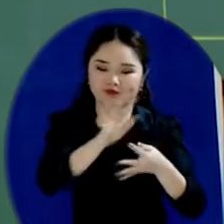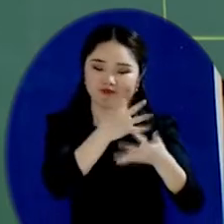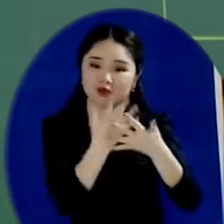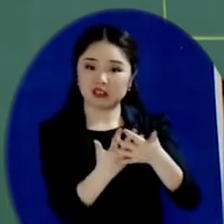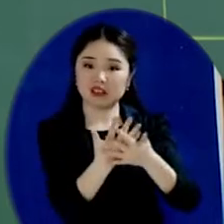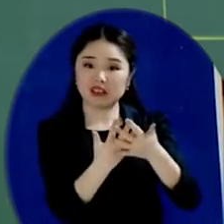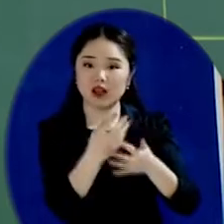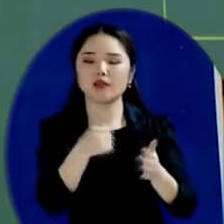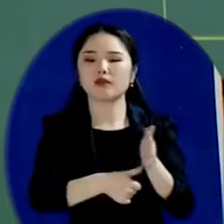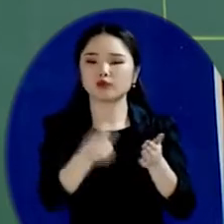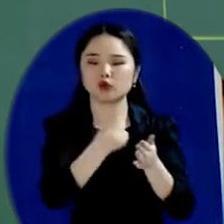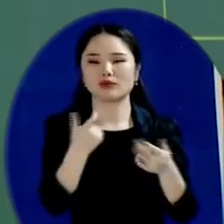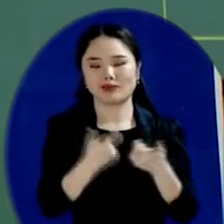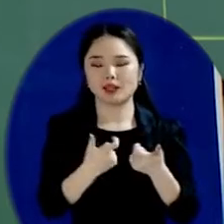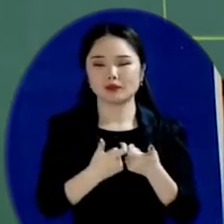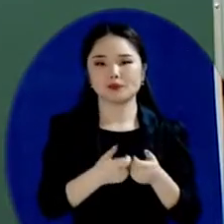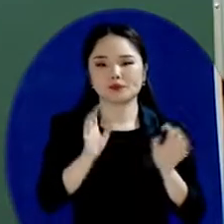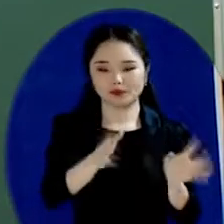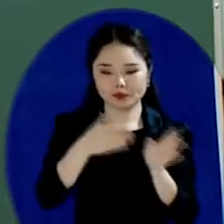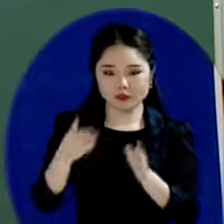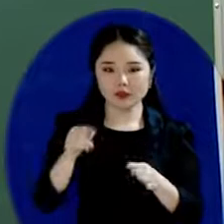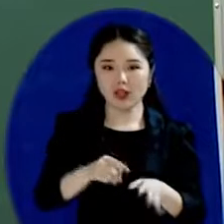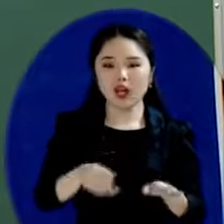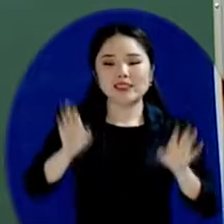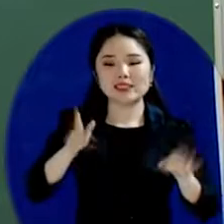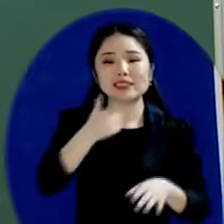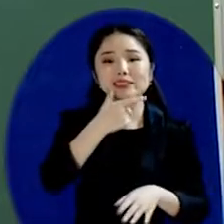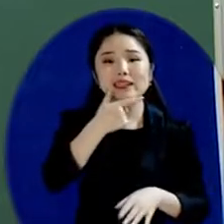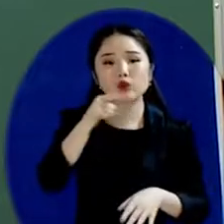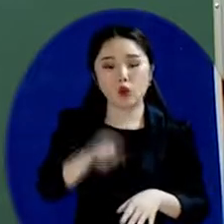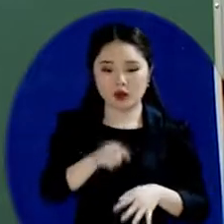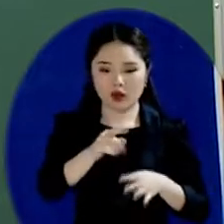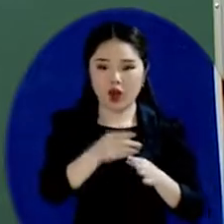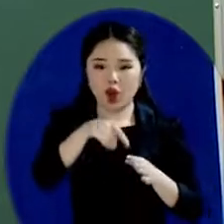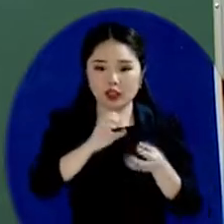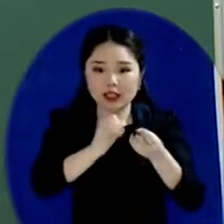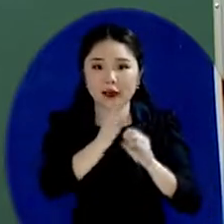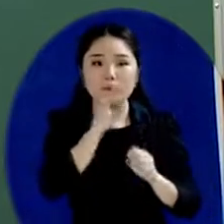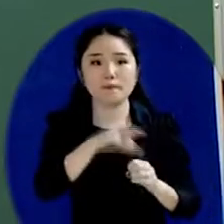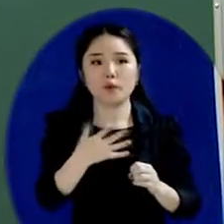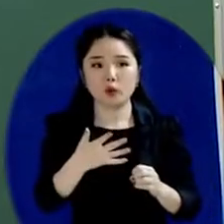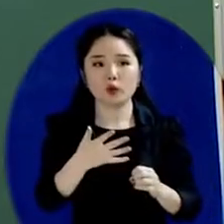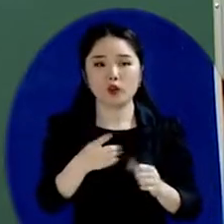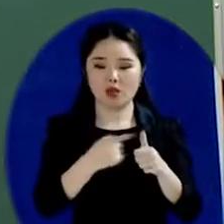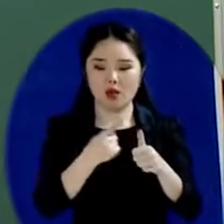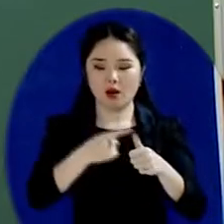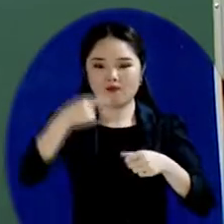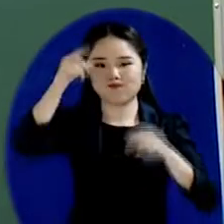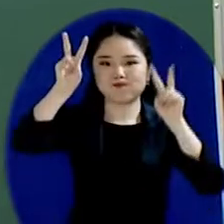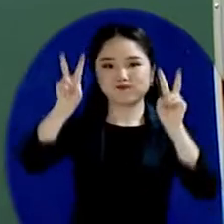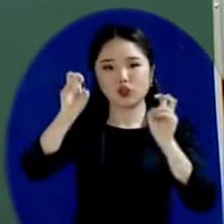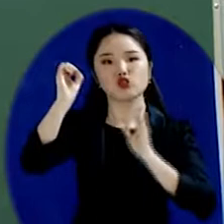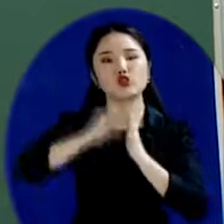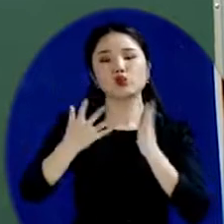зурчаарай гэж бодож байна. За дээр нь энэ нисдэггүй амттын граф диаграм байгуулах гэж байгаа учраас диаграм маань нэртэй байх ёстой.